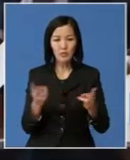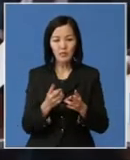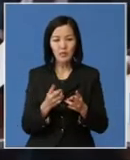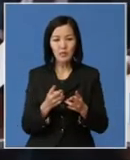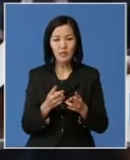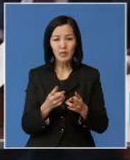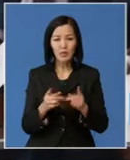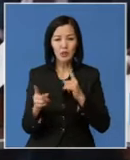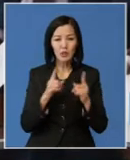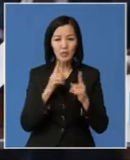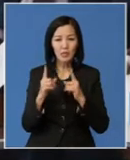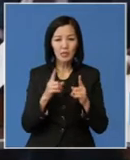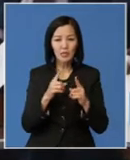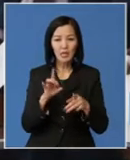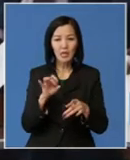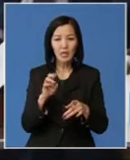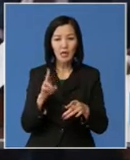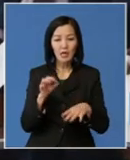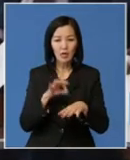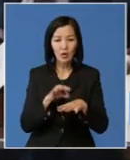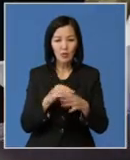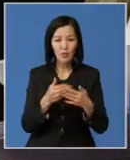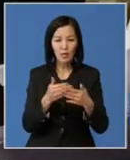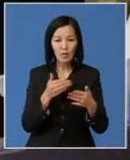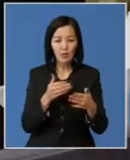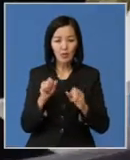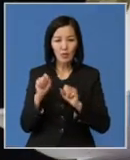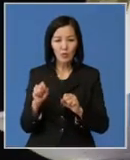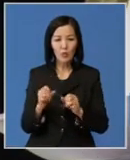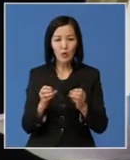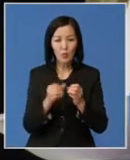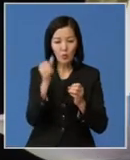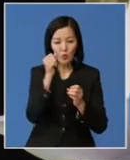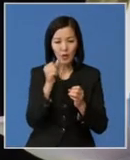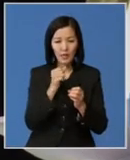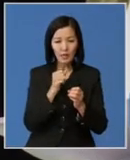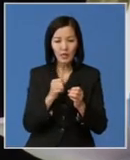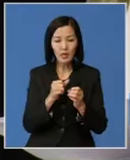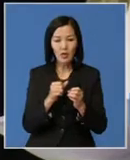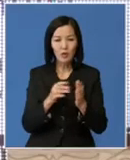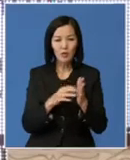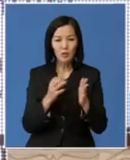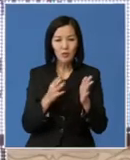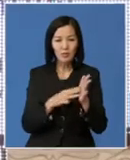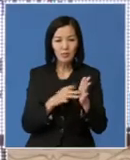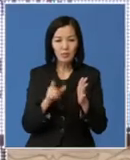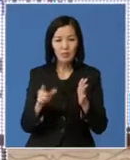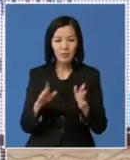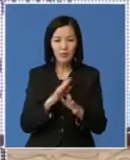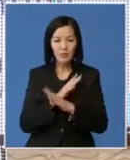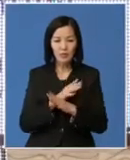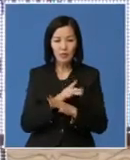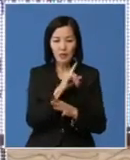Партиялық тыңдалымда қатерлі ісік ауруының алдын алу мәселесіне сөз болды. Биылғы 10 айда 908 адам осы дерттен көз жұмған. Сонымен қатар ана мен